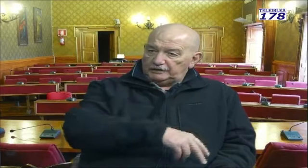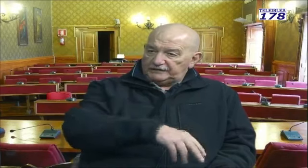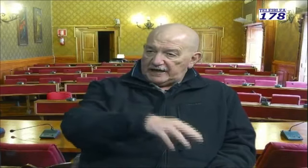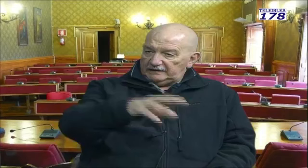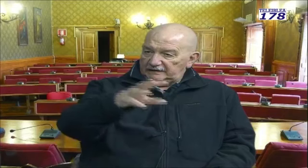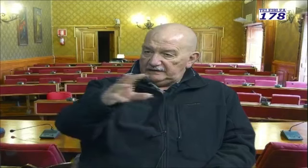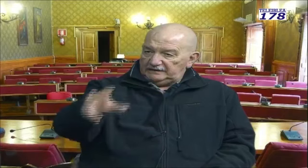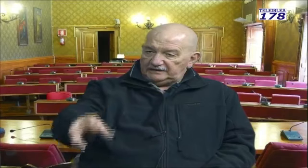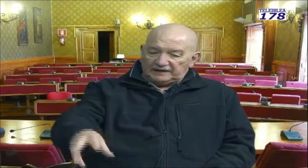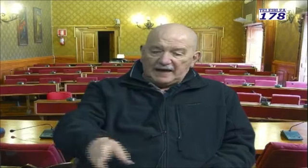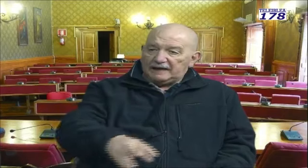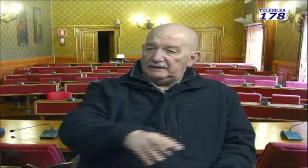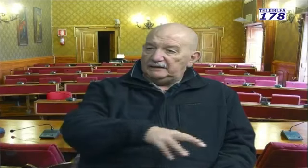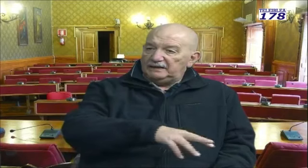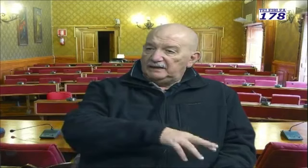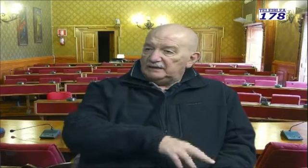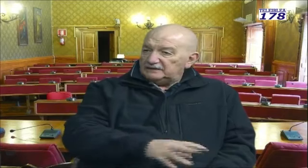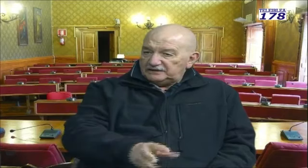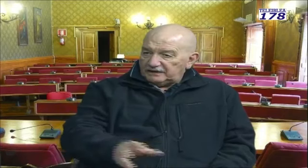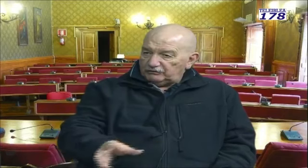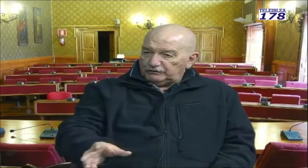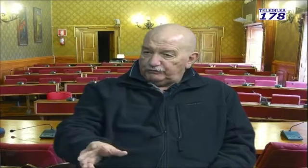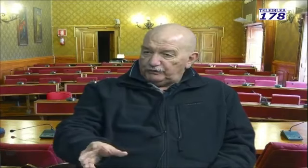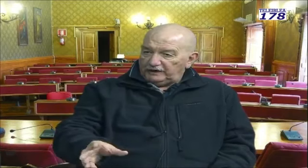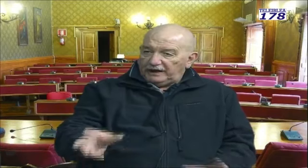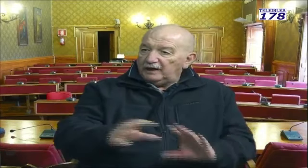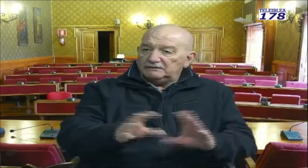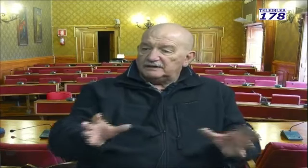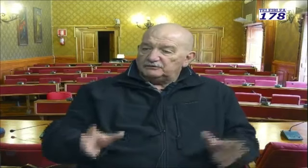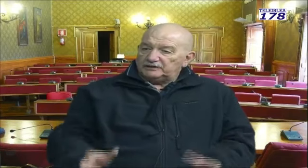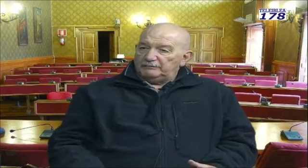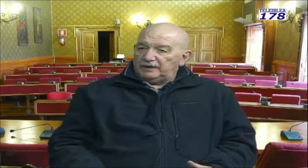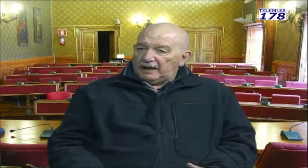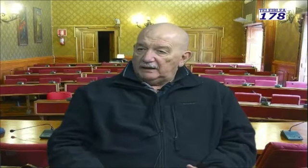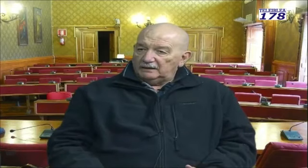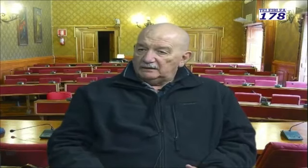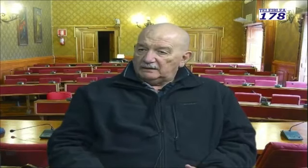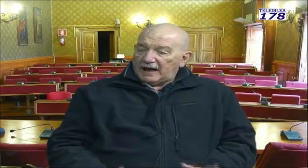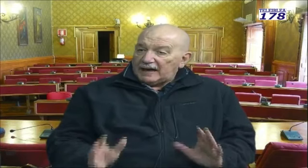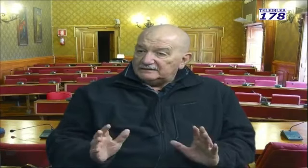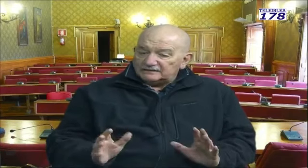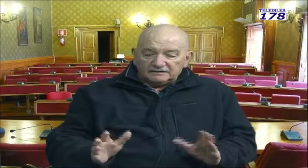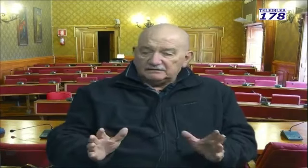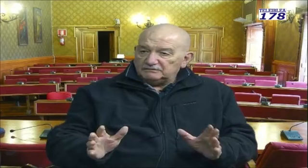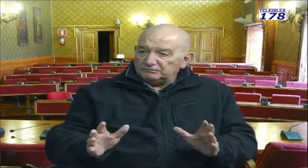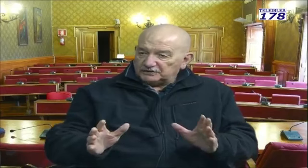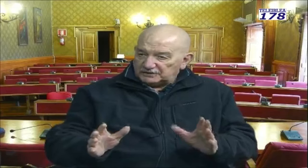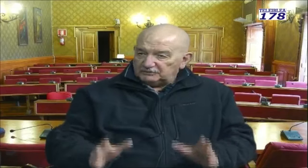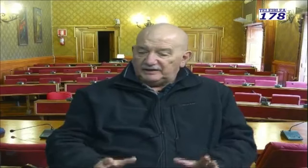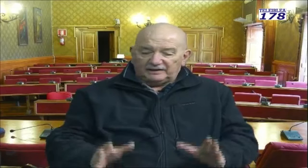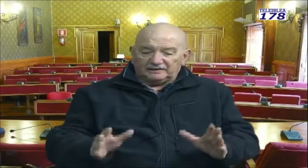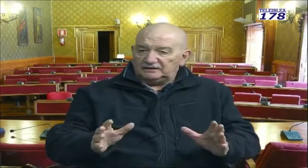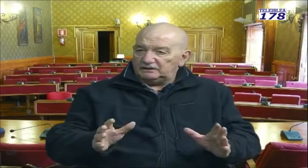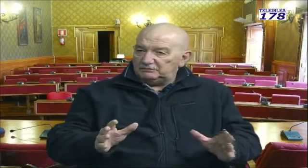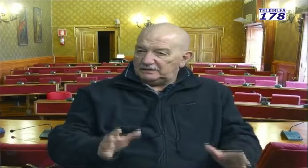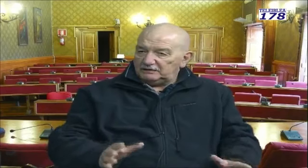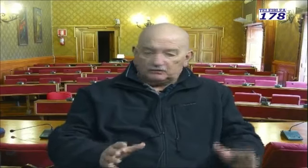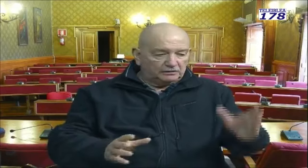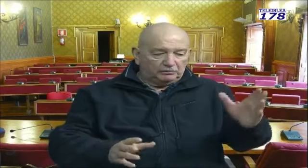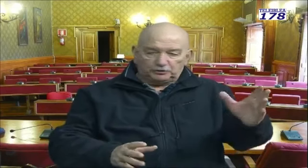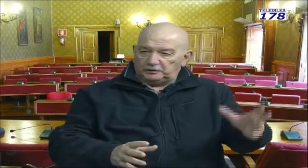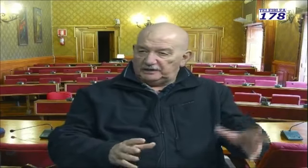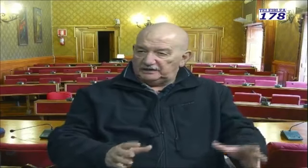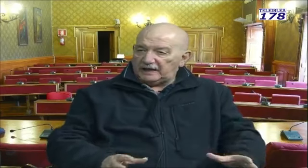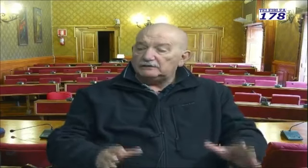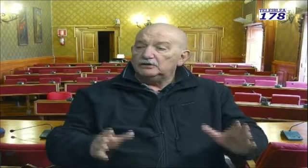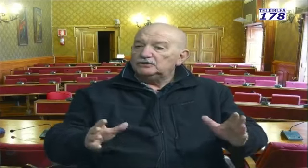Babbo Natale, i regali, giravolte e furie, siamo sempre là. Anzi, possiamo dire che determinate cose,